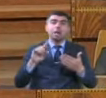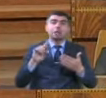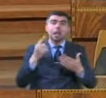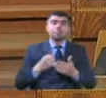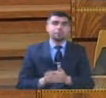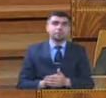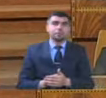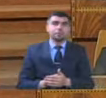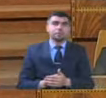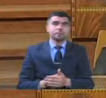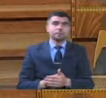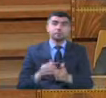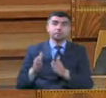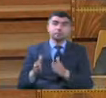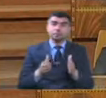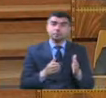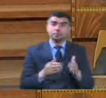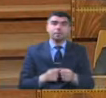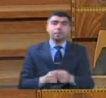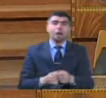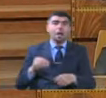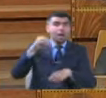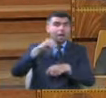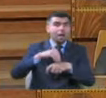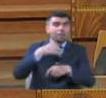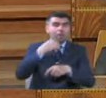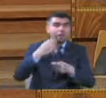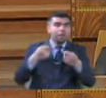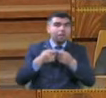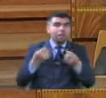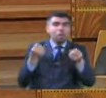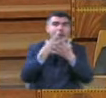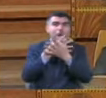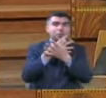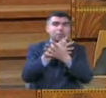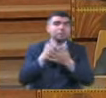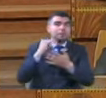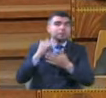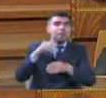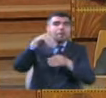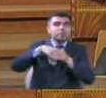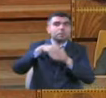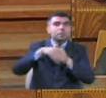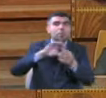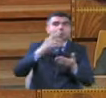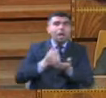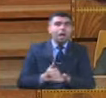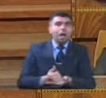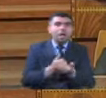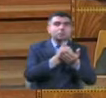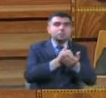2.5 مليار درهم. هل من منظور شمولي لإصلاح يهدف إلى تحسين الوضعية الاجتماعية